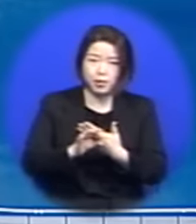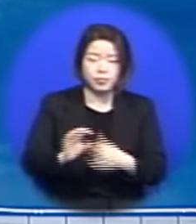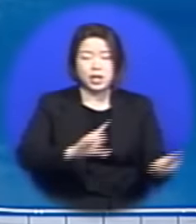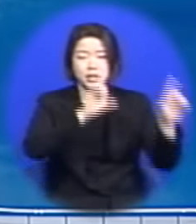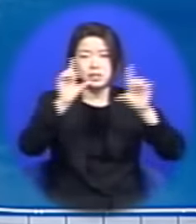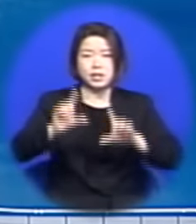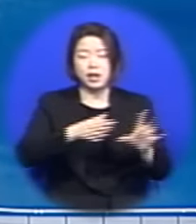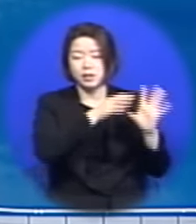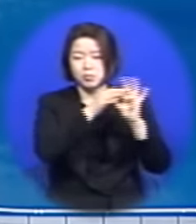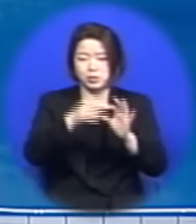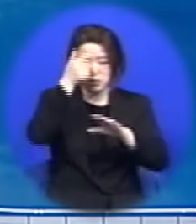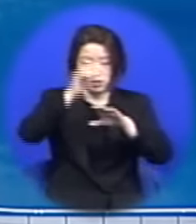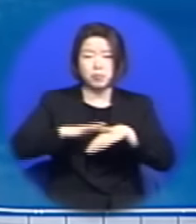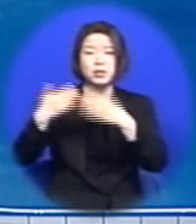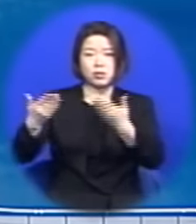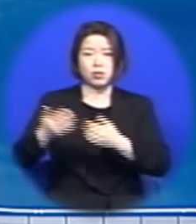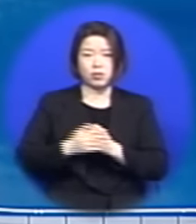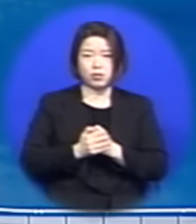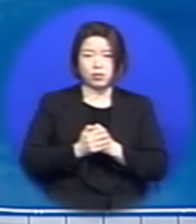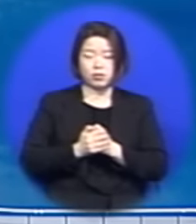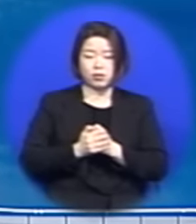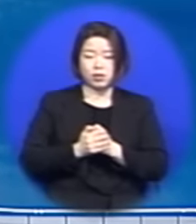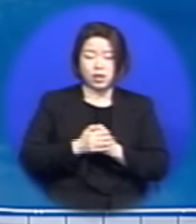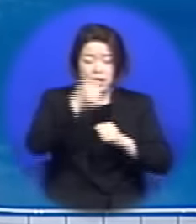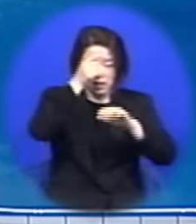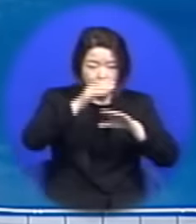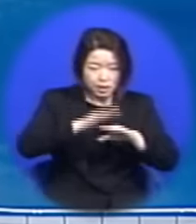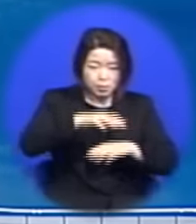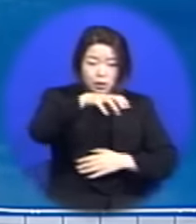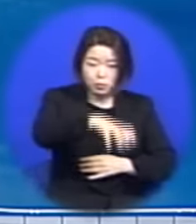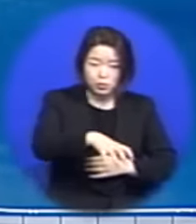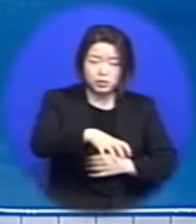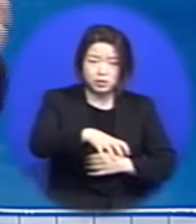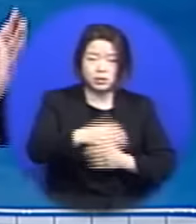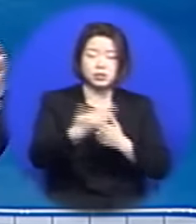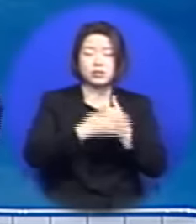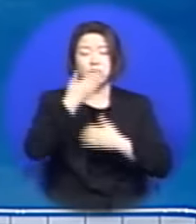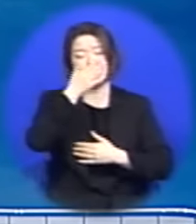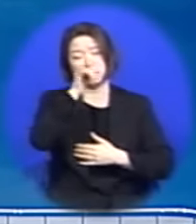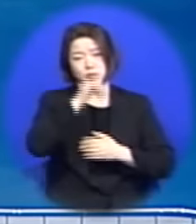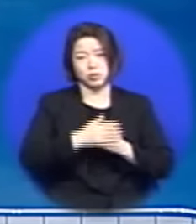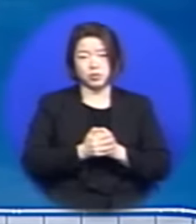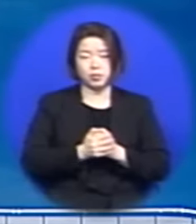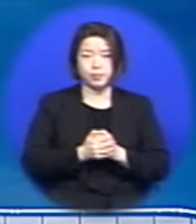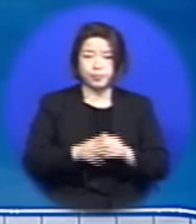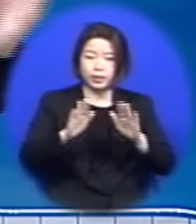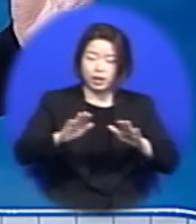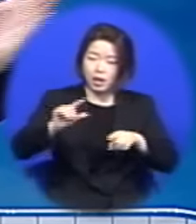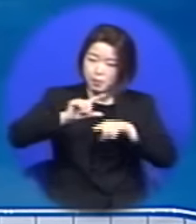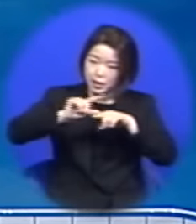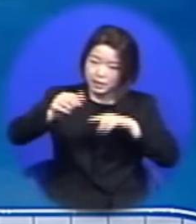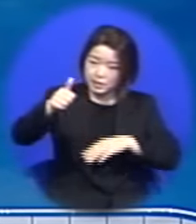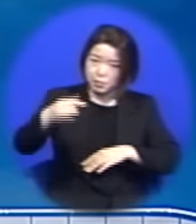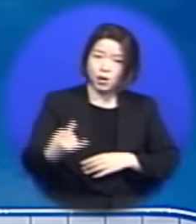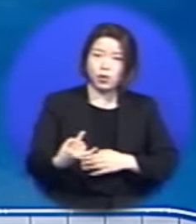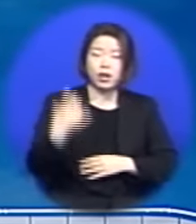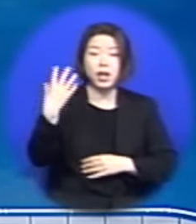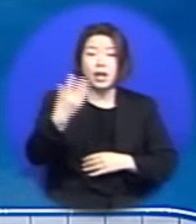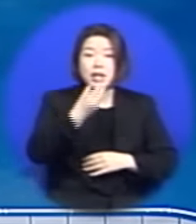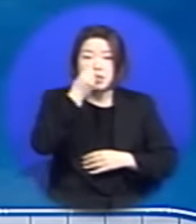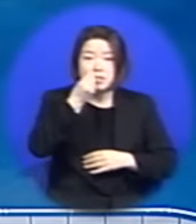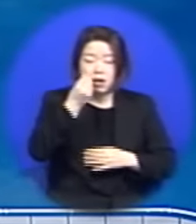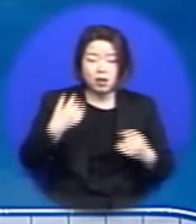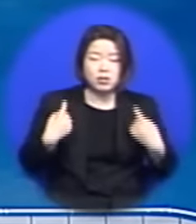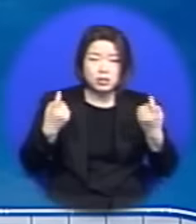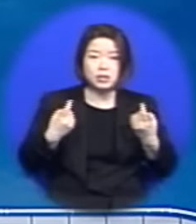은혜 자리잖아요 이번 저희 지방에 목사님들 성지순례를 가셨는데